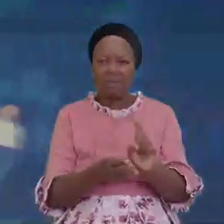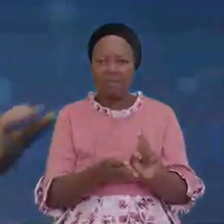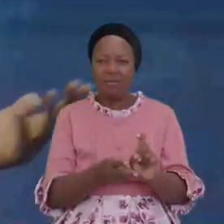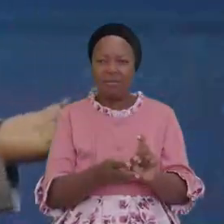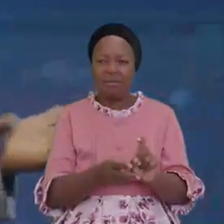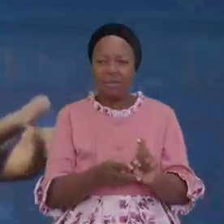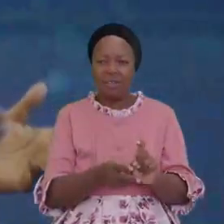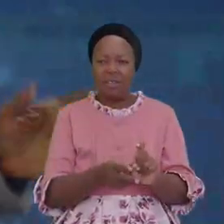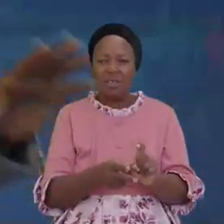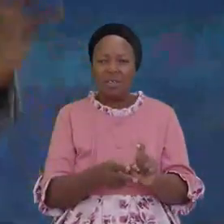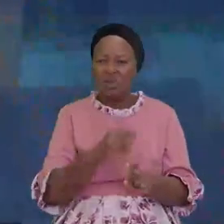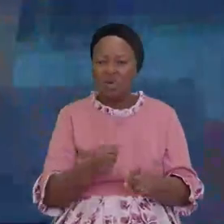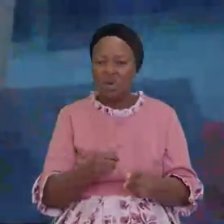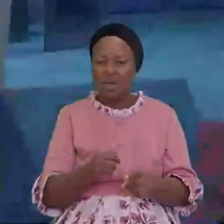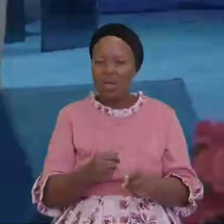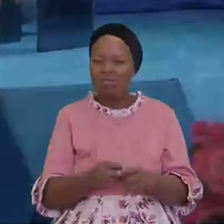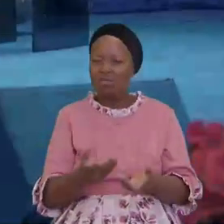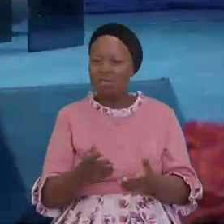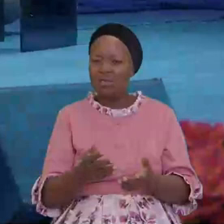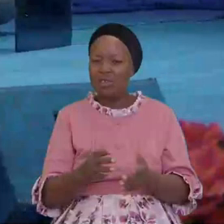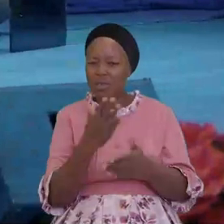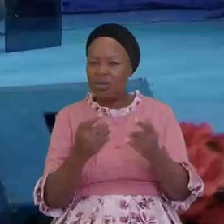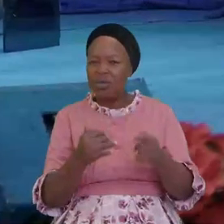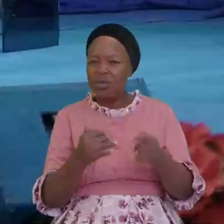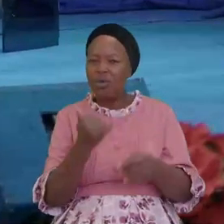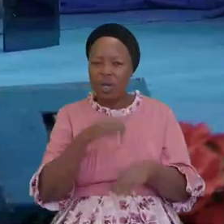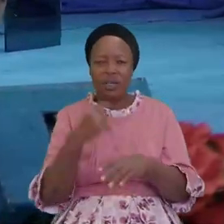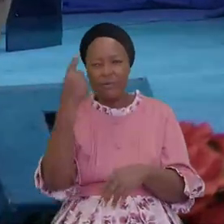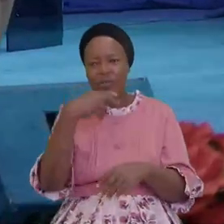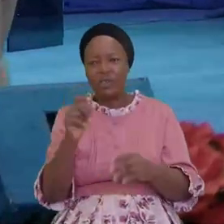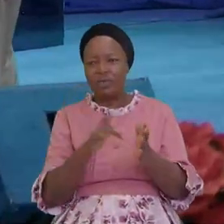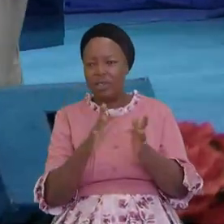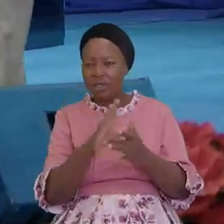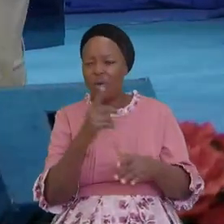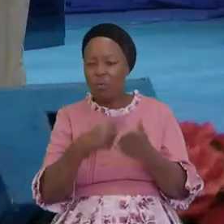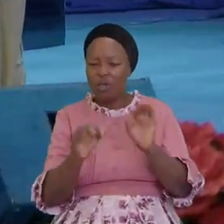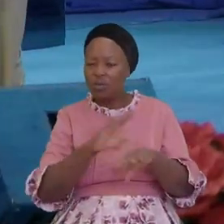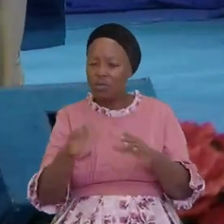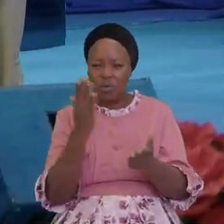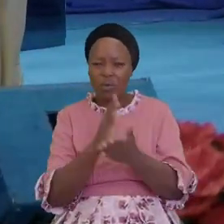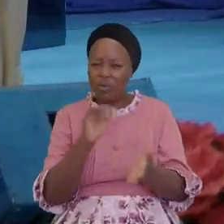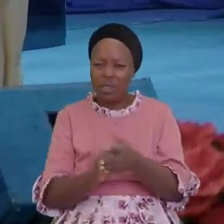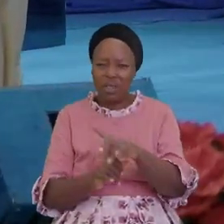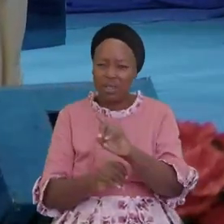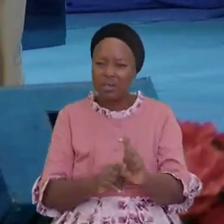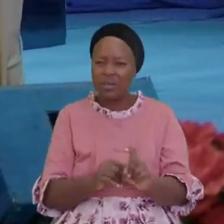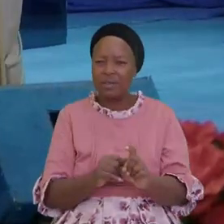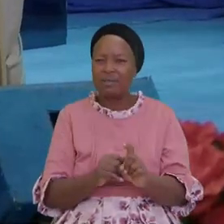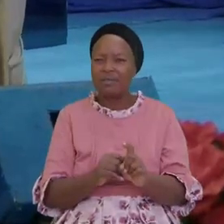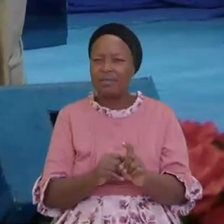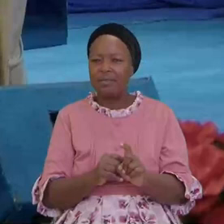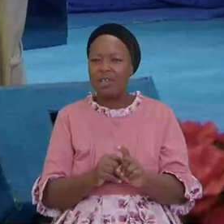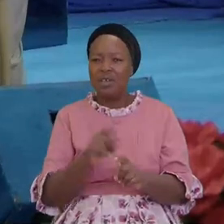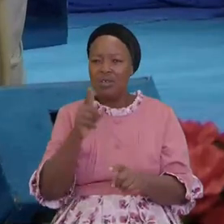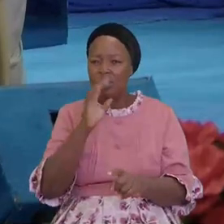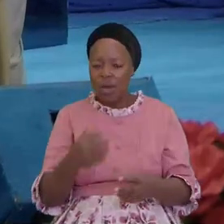Maintenant, si tu ne te repentais pas, tu craches au visage de Jésus-Christ. Et si tu n'arrêtes pas ça,